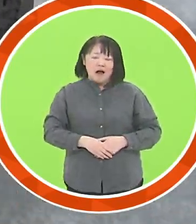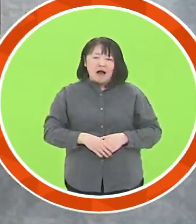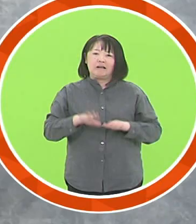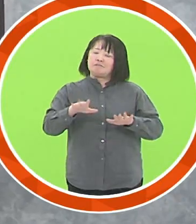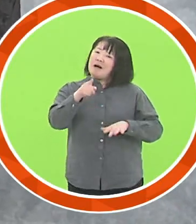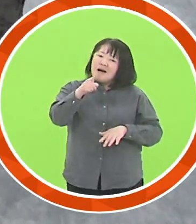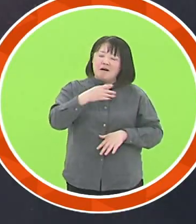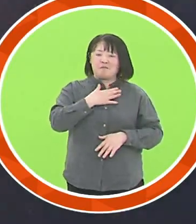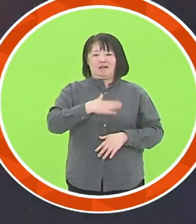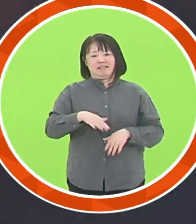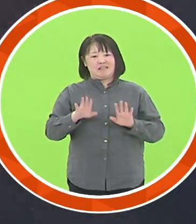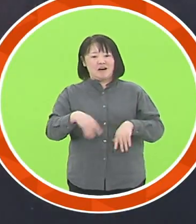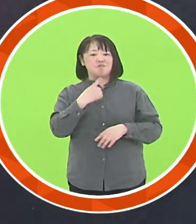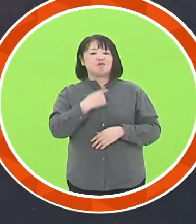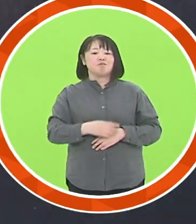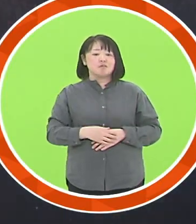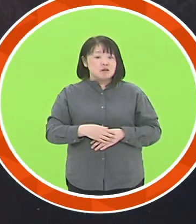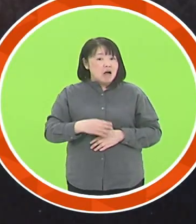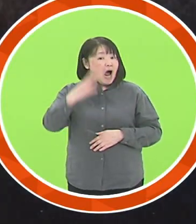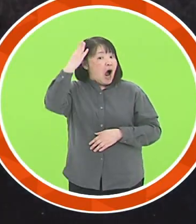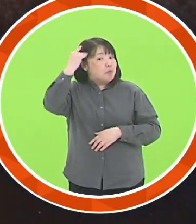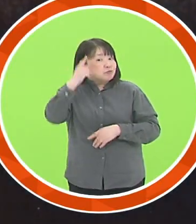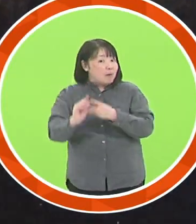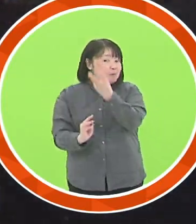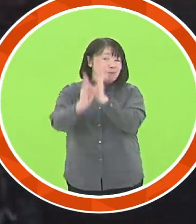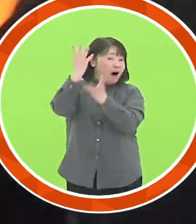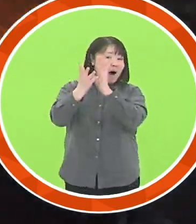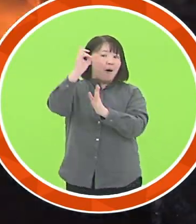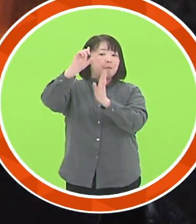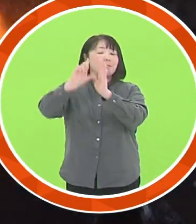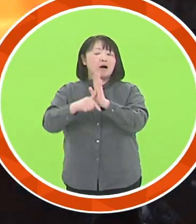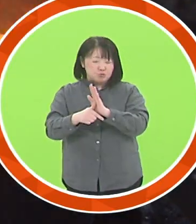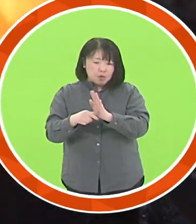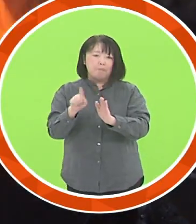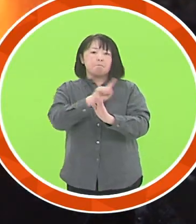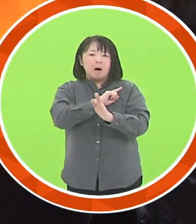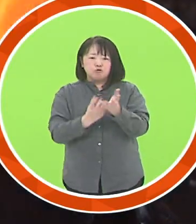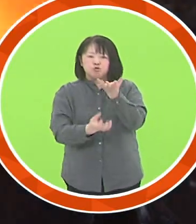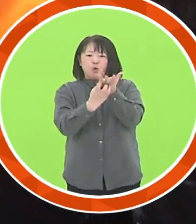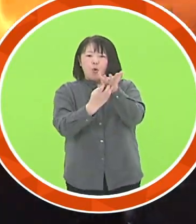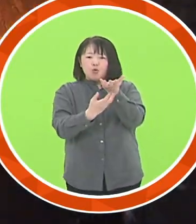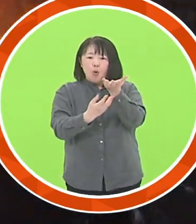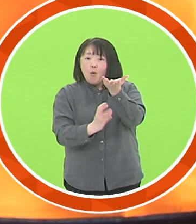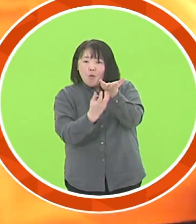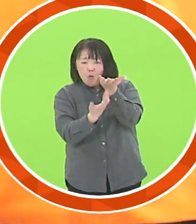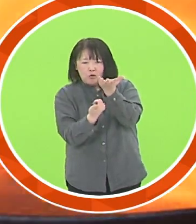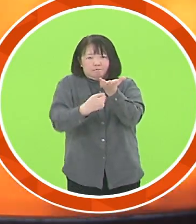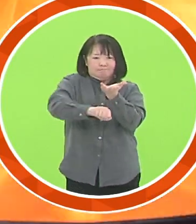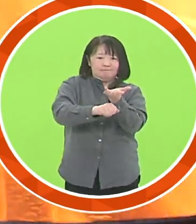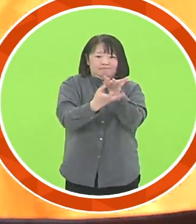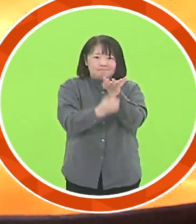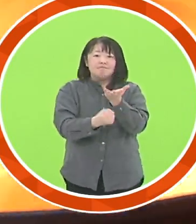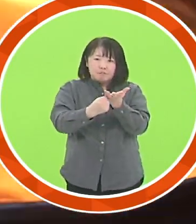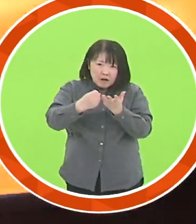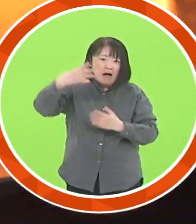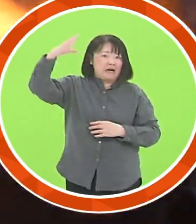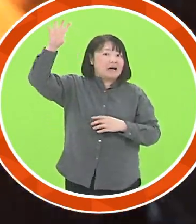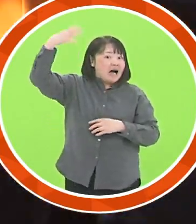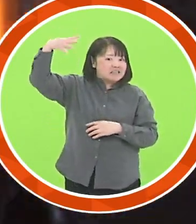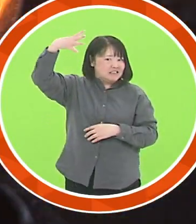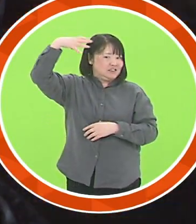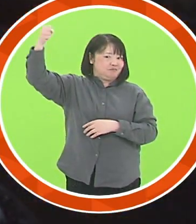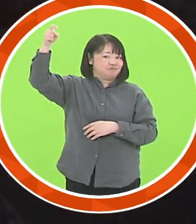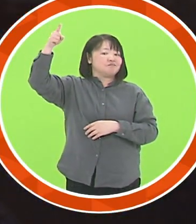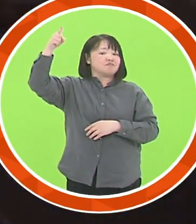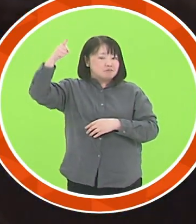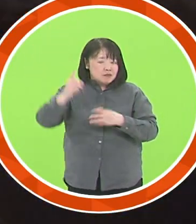りました。 天ぷら油に火が入った場合、まずはコンロの火と換気扇を止めて火が大きく